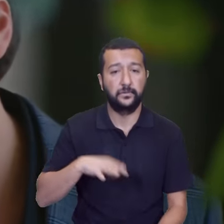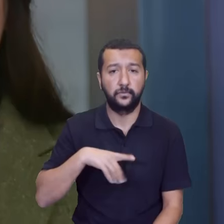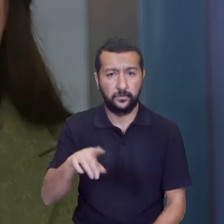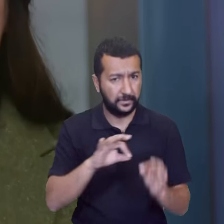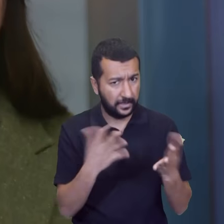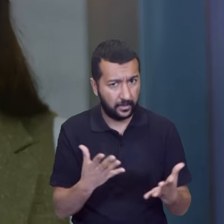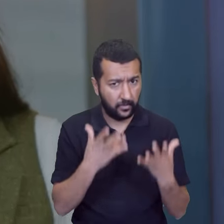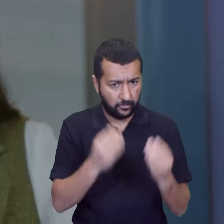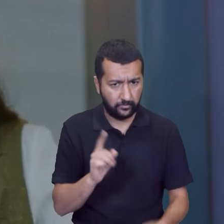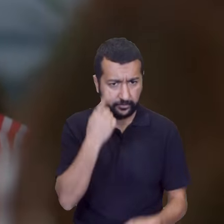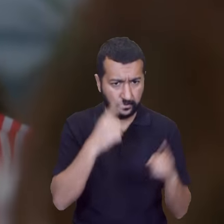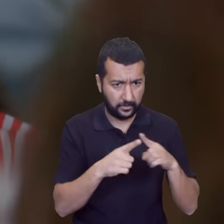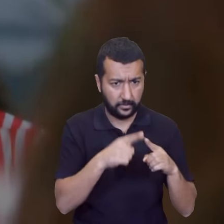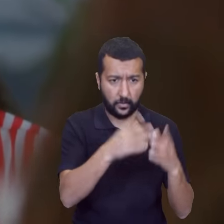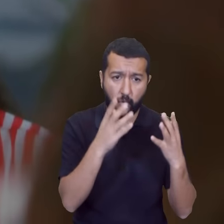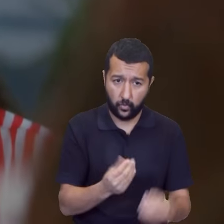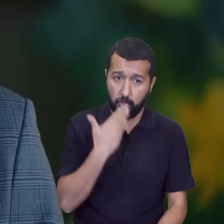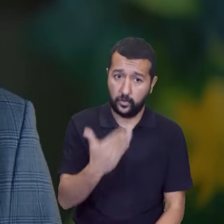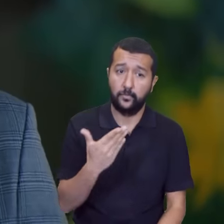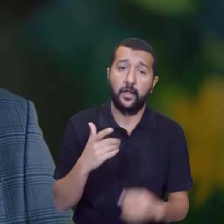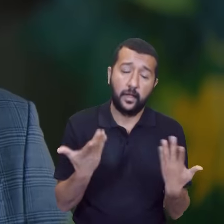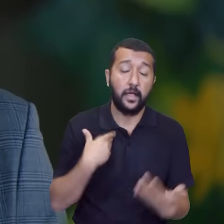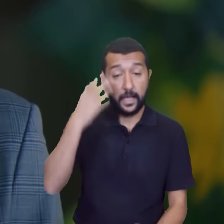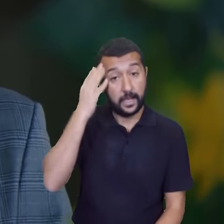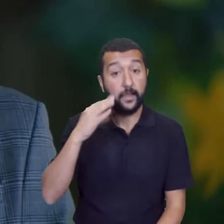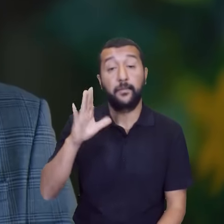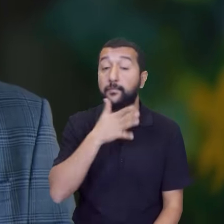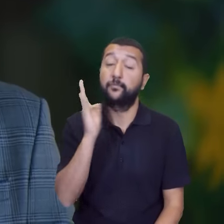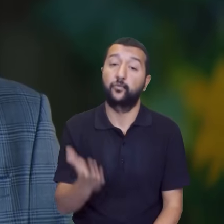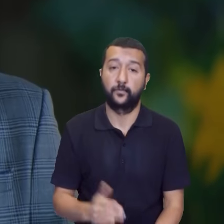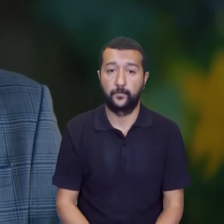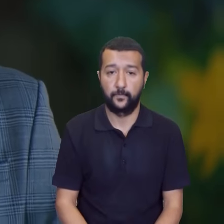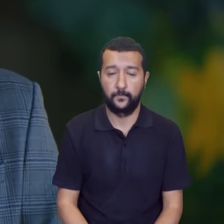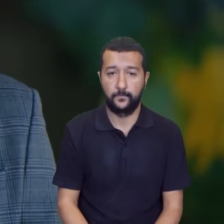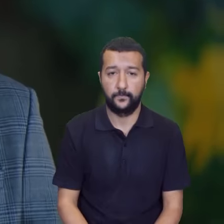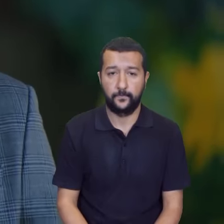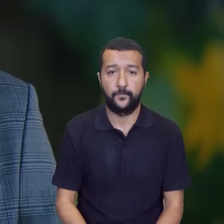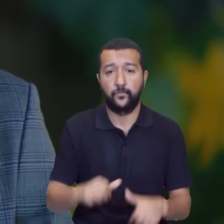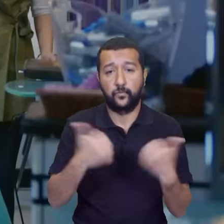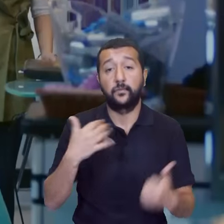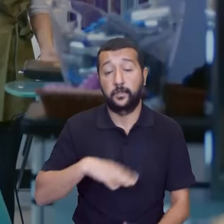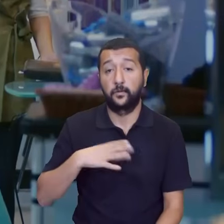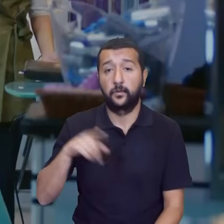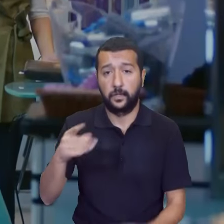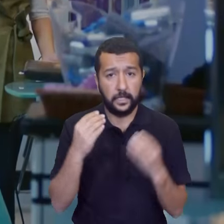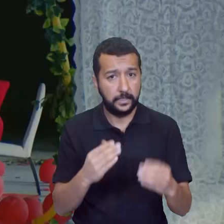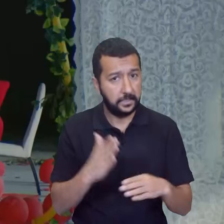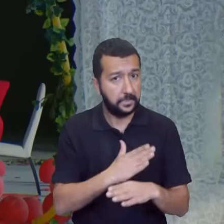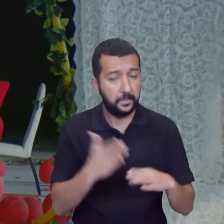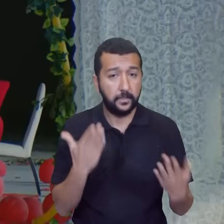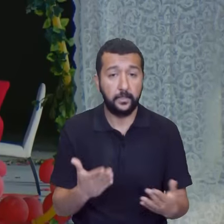Ne? Nasıl olur bu Tarık? Oldu işte Emel. Anlamadım ben de. Bilmiyorum yani. Boşanmak istiyor.